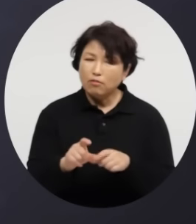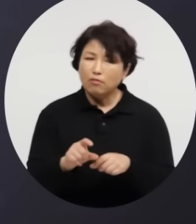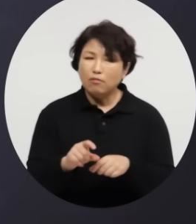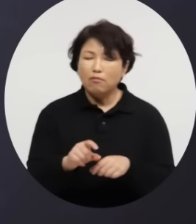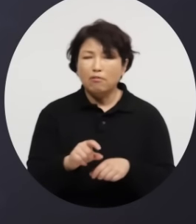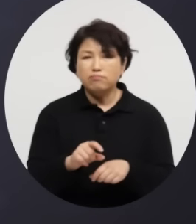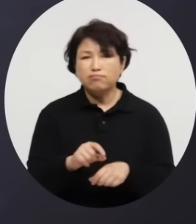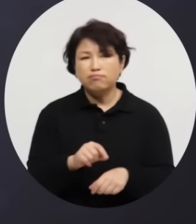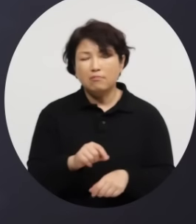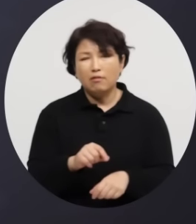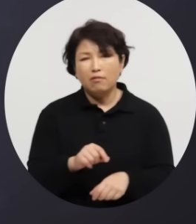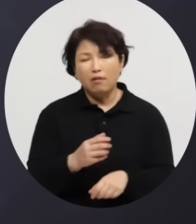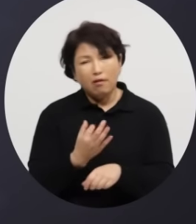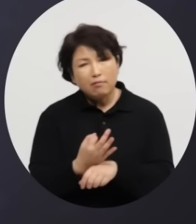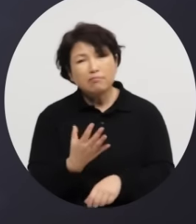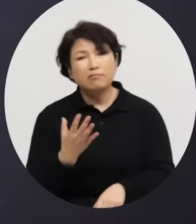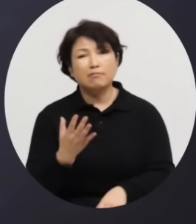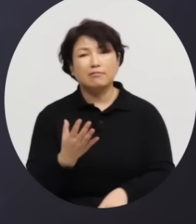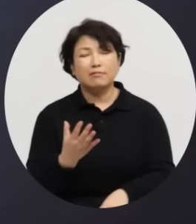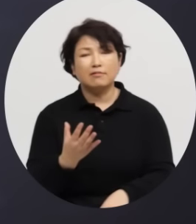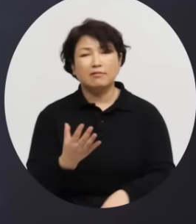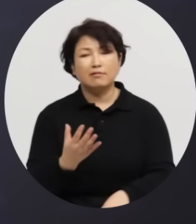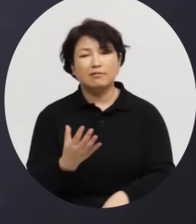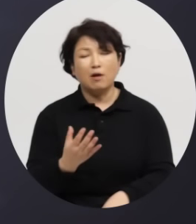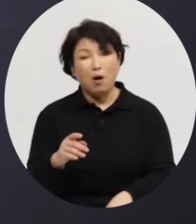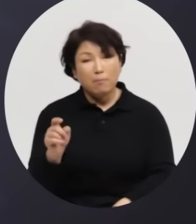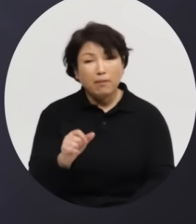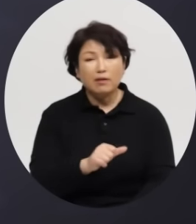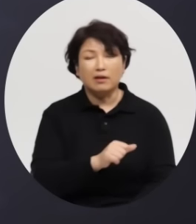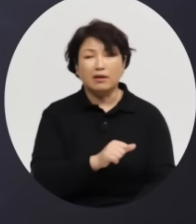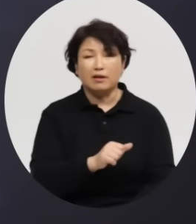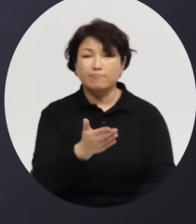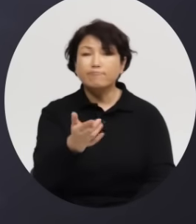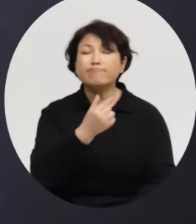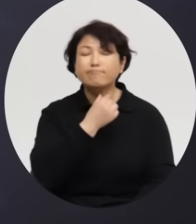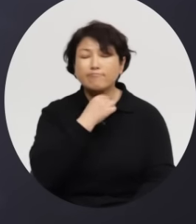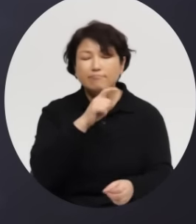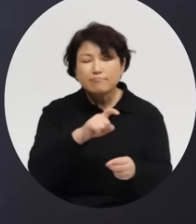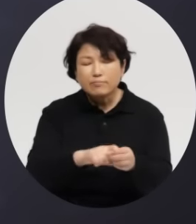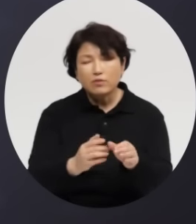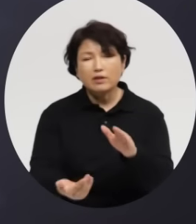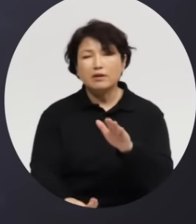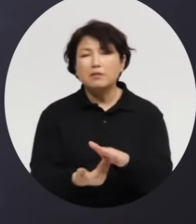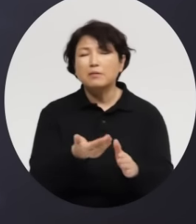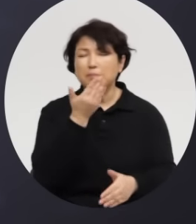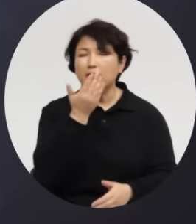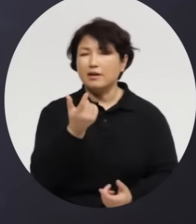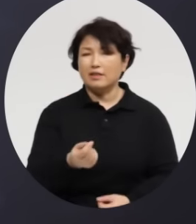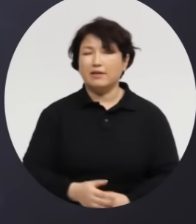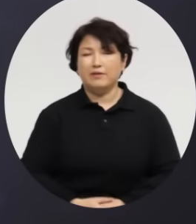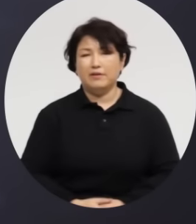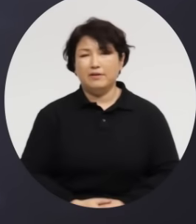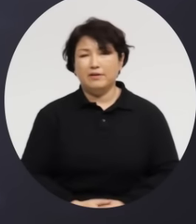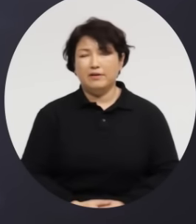쉽게 자기가 원하는 것을 만들어 나갈 수가 있지 않느냐. 그래서